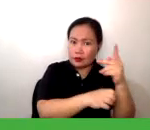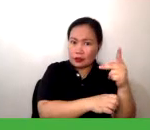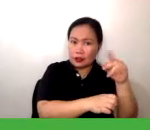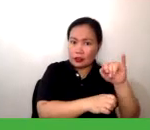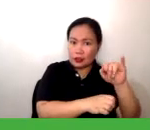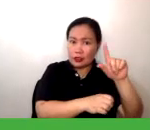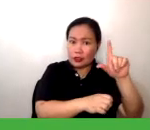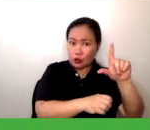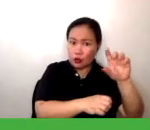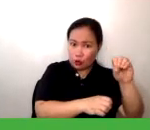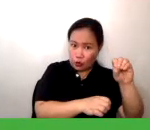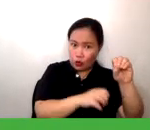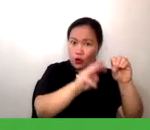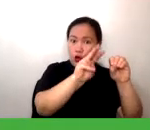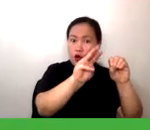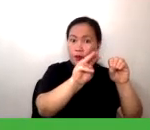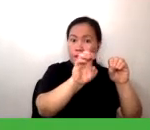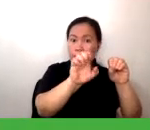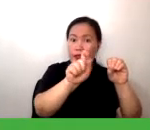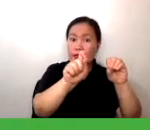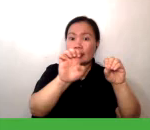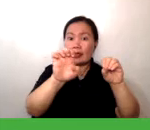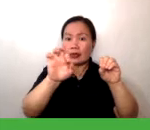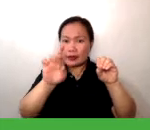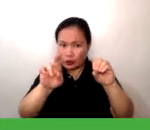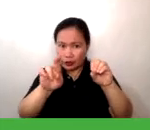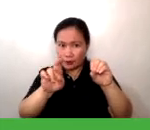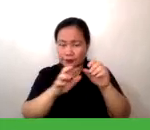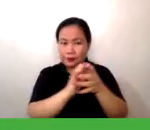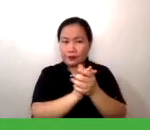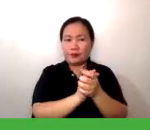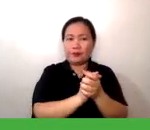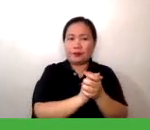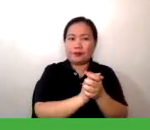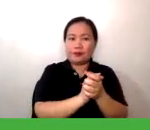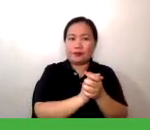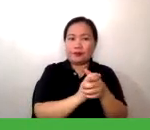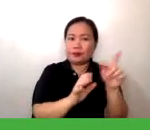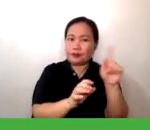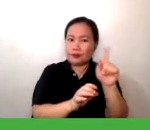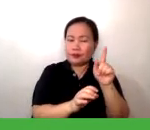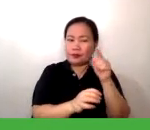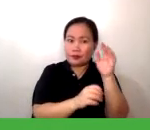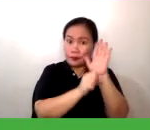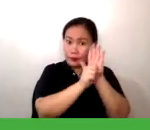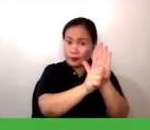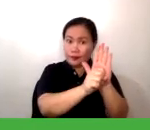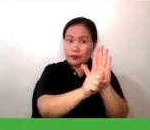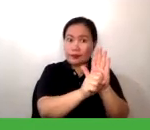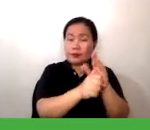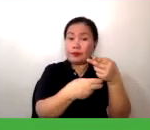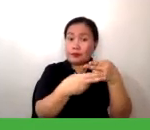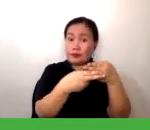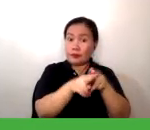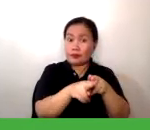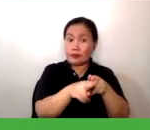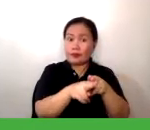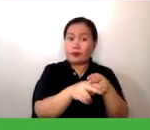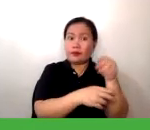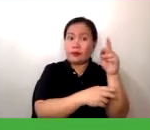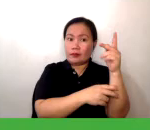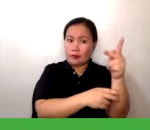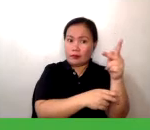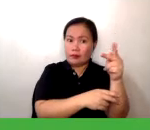yung prefix. Ang pinapalitan lang natin yung susunod. Okay? So, ano ba yung mga symbols nito? So, kapag kilo, that is